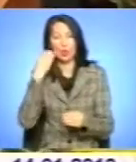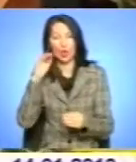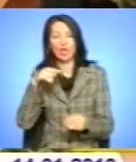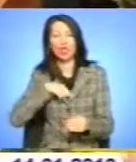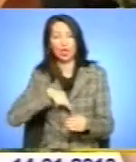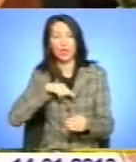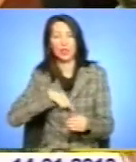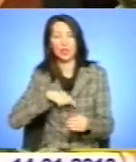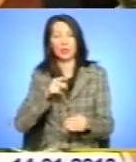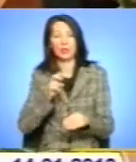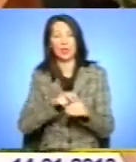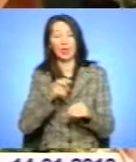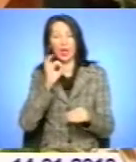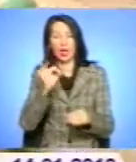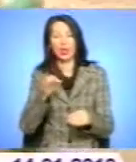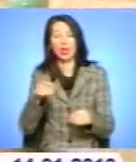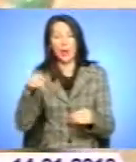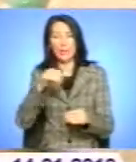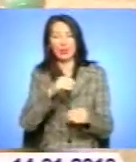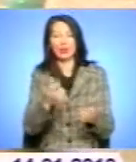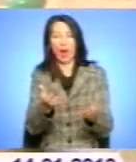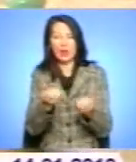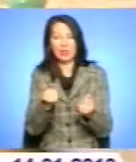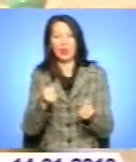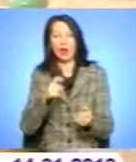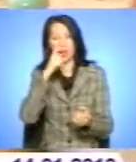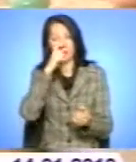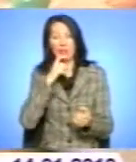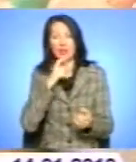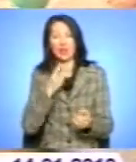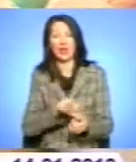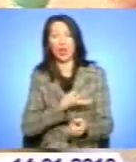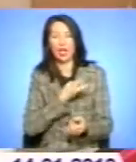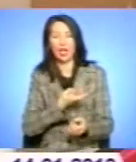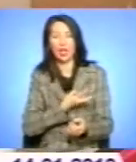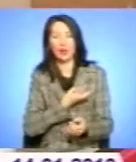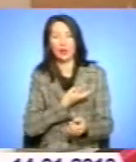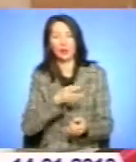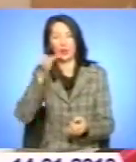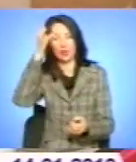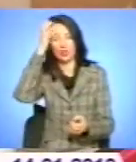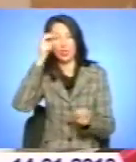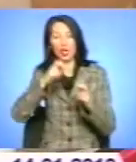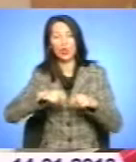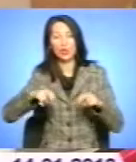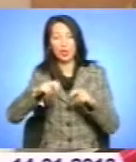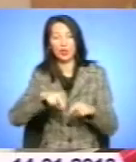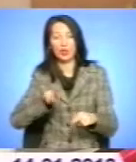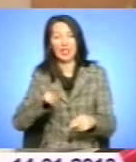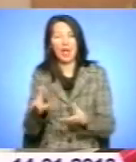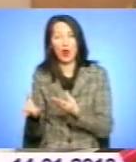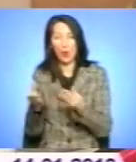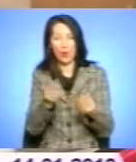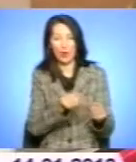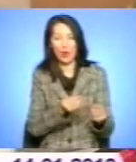Фахівці стверджують, що пісок поглинає негативну енергетику. Вчені досліджували, як впливає пісок